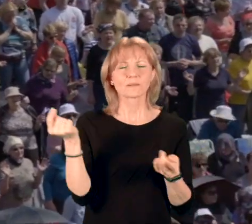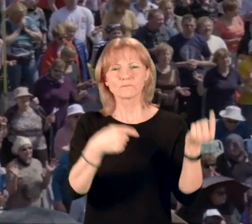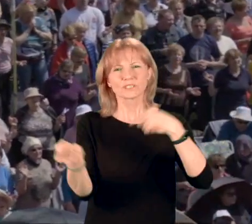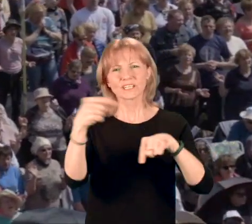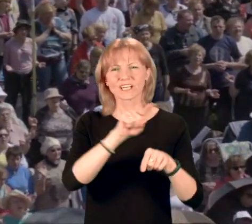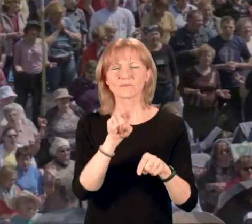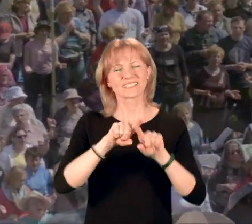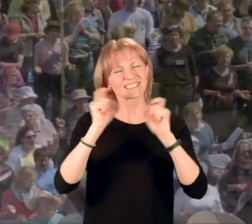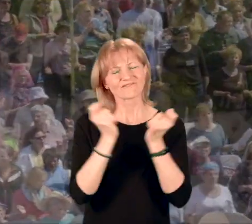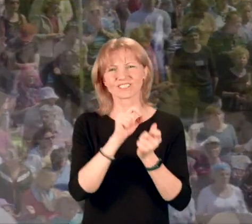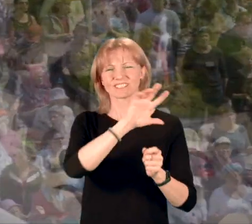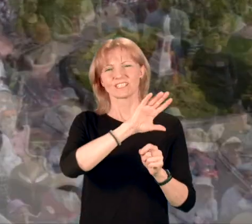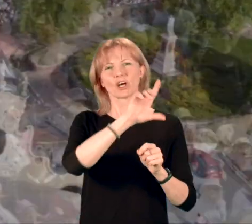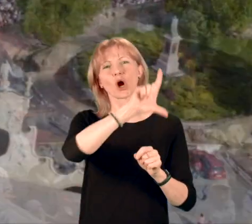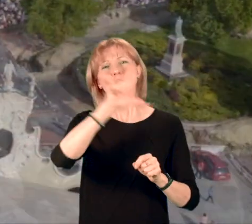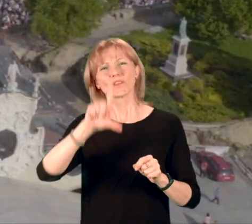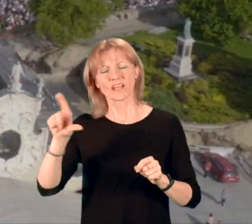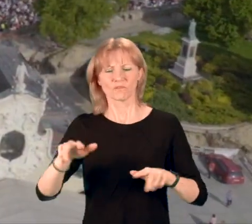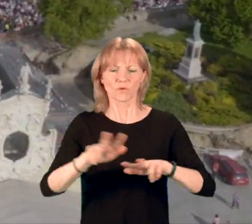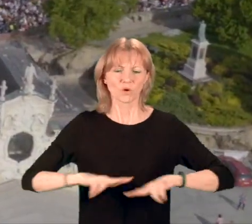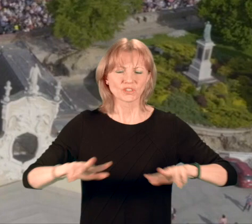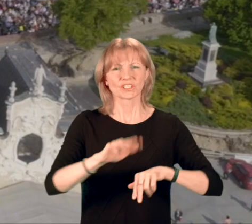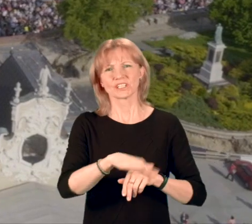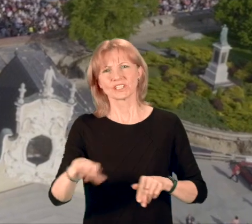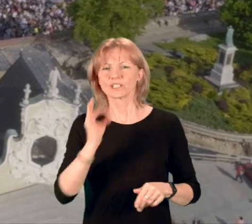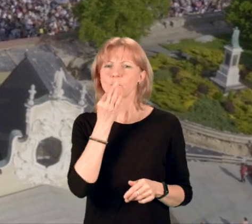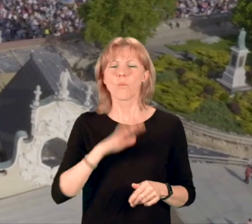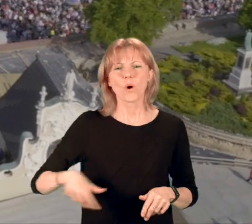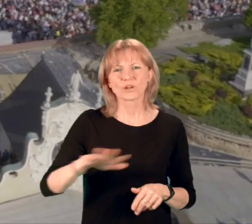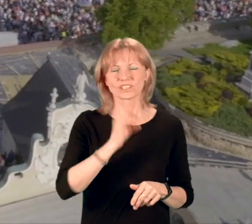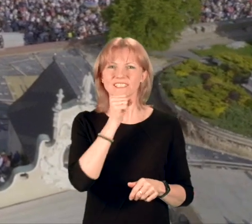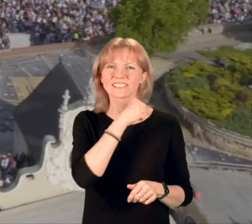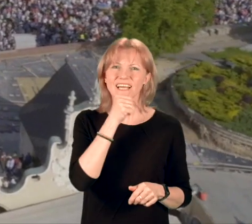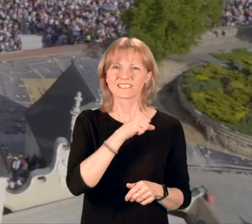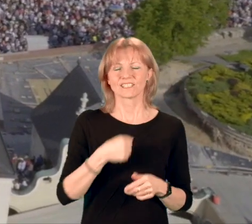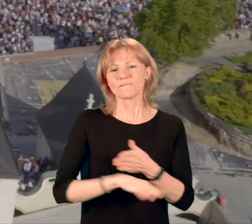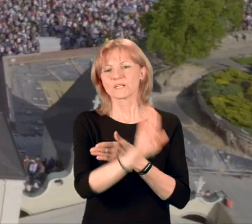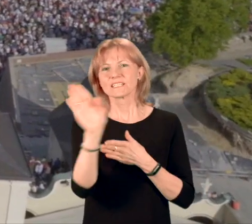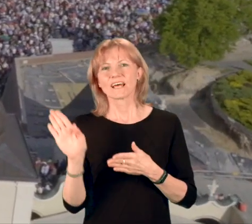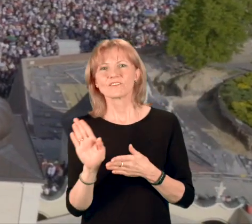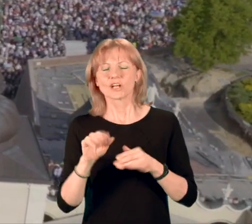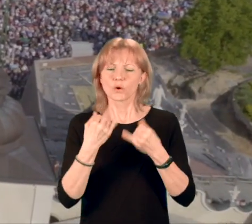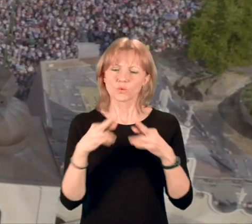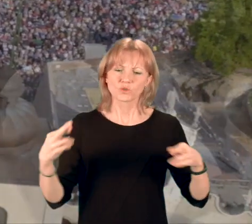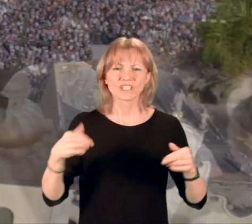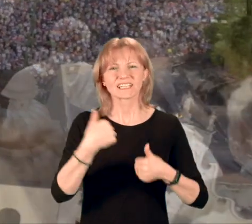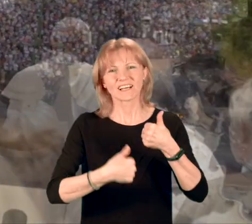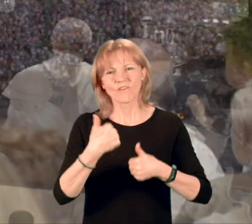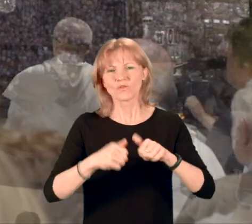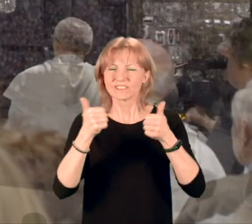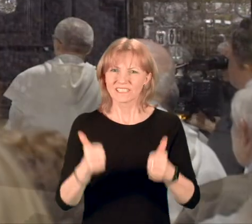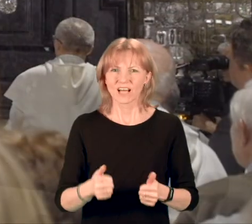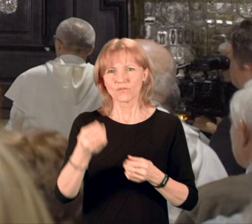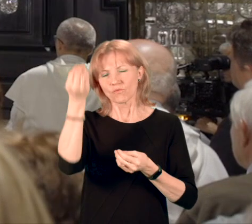kontynentów. Są wśród nich rodziny z dziećmi, młodzież, starsi, reprezentanci wszelkich profesji i stanów,